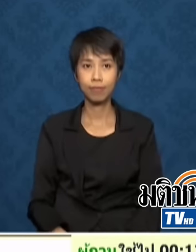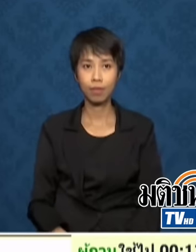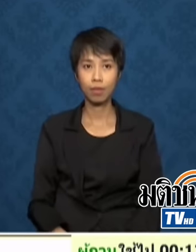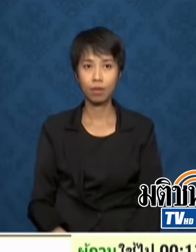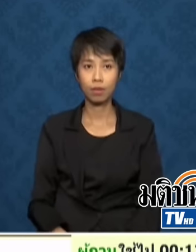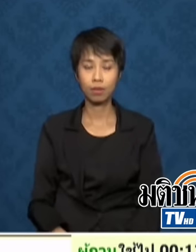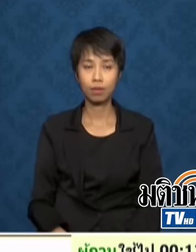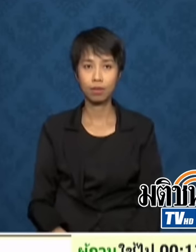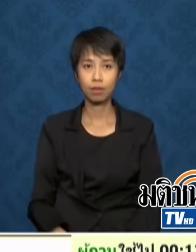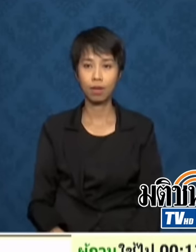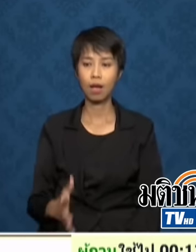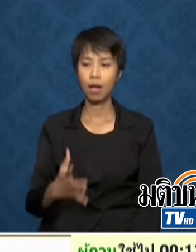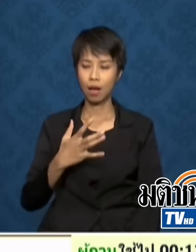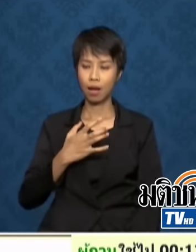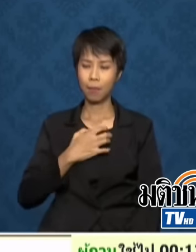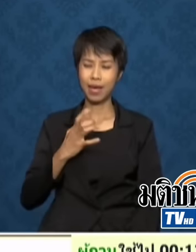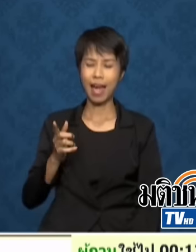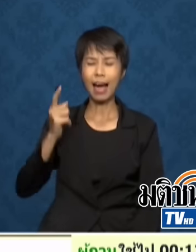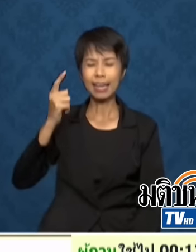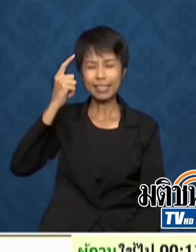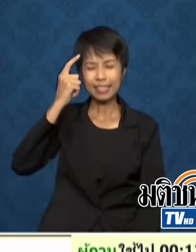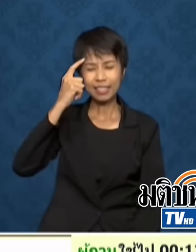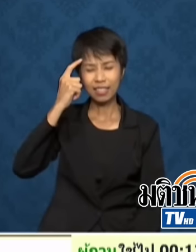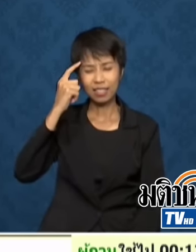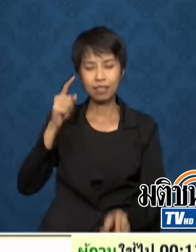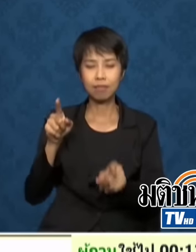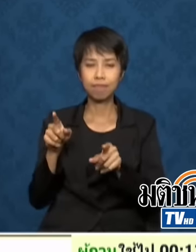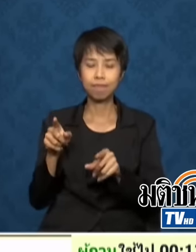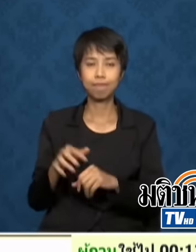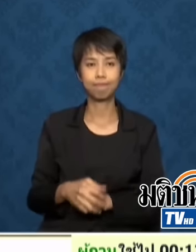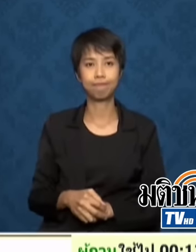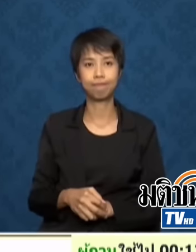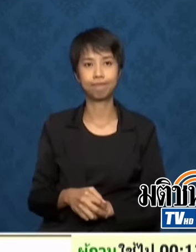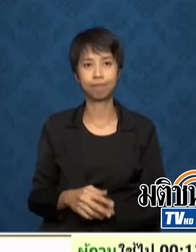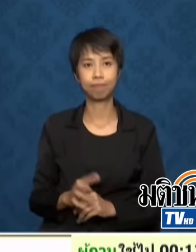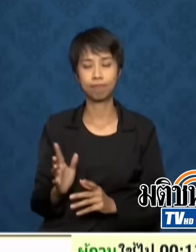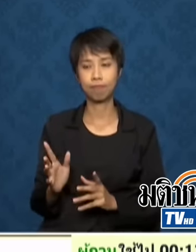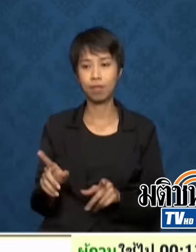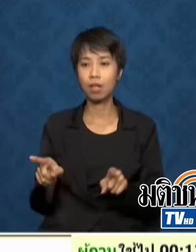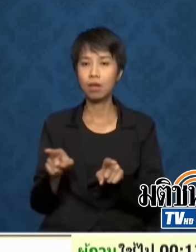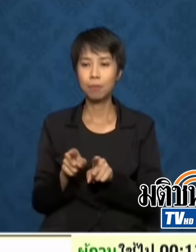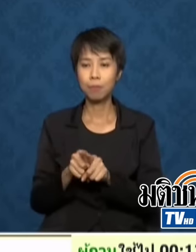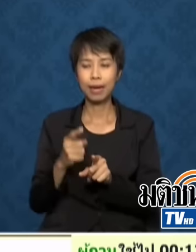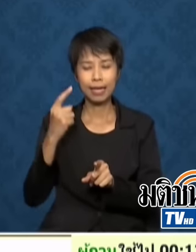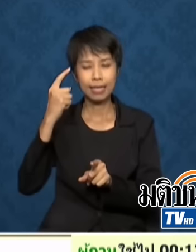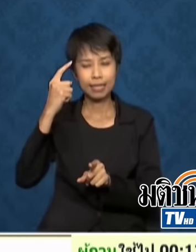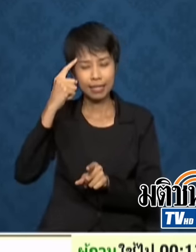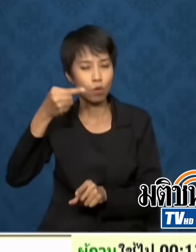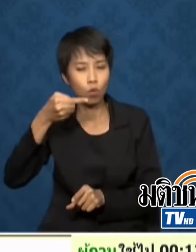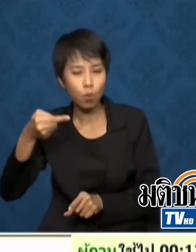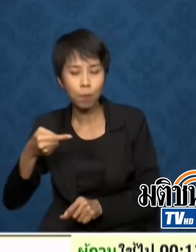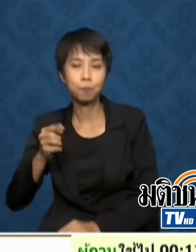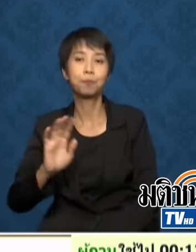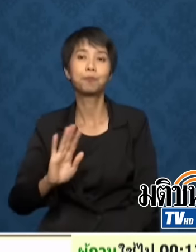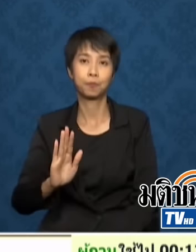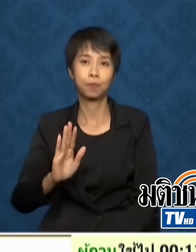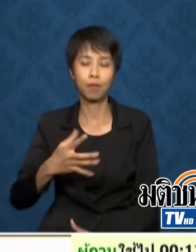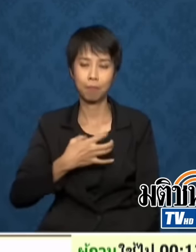านมองเป็นในเรื่องมิติของการที่อคติหรืออาจจะเป็นมอง